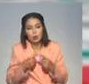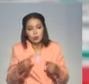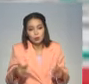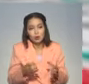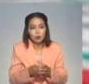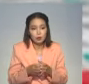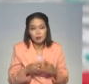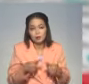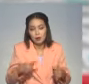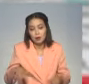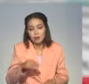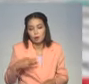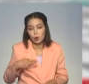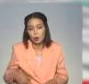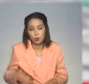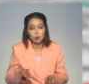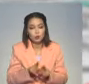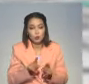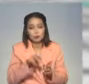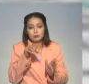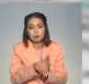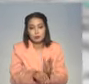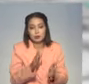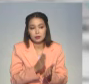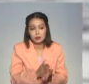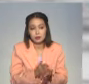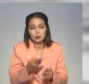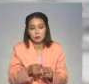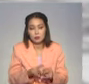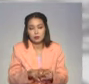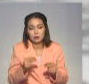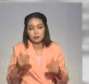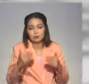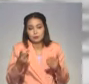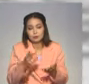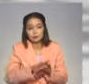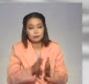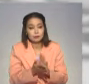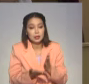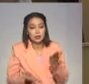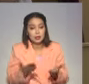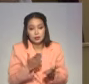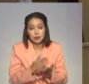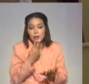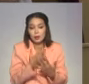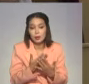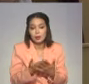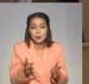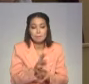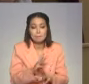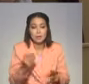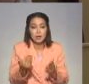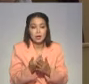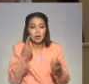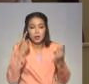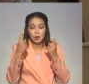курстардың көтеріледі. Көтере алады, егер ол келесі шартта көрсетілген болса. Министрліктің